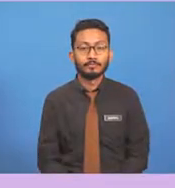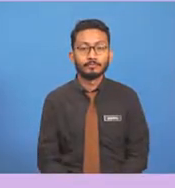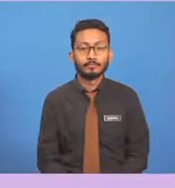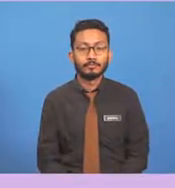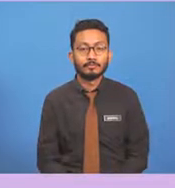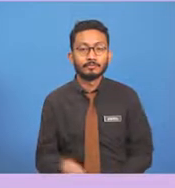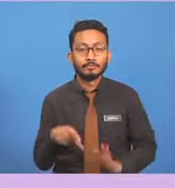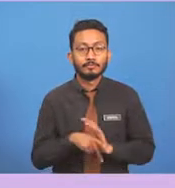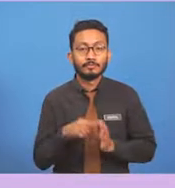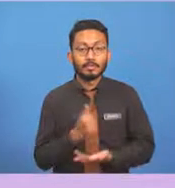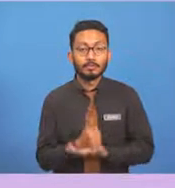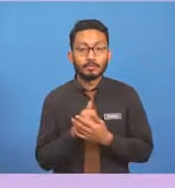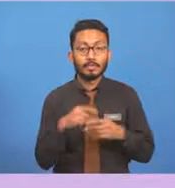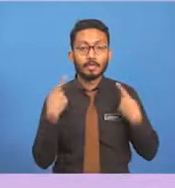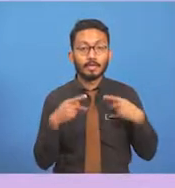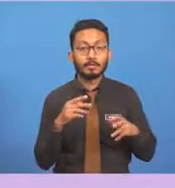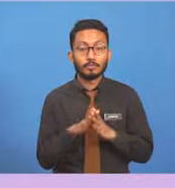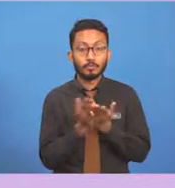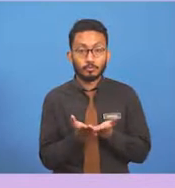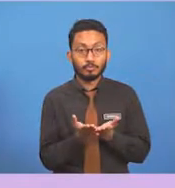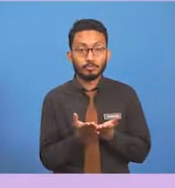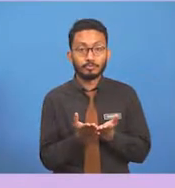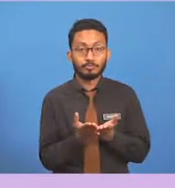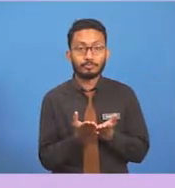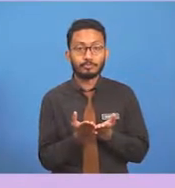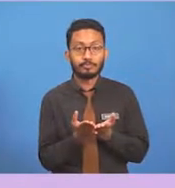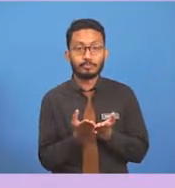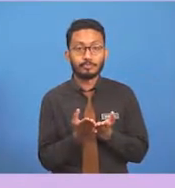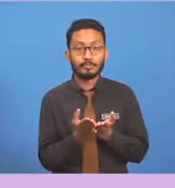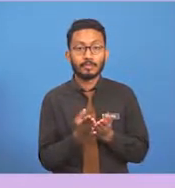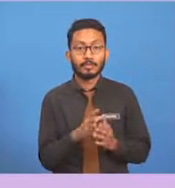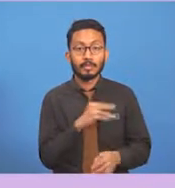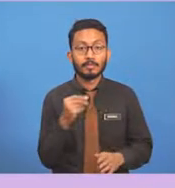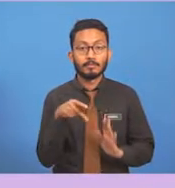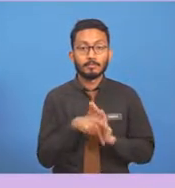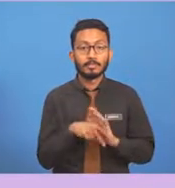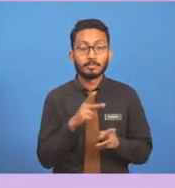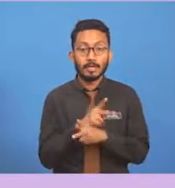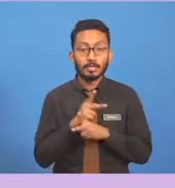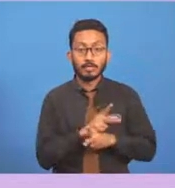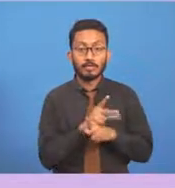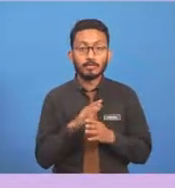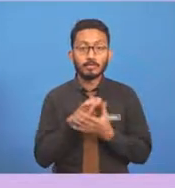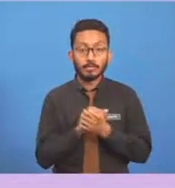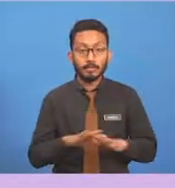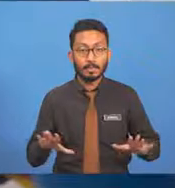pembantu kedai buku, dan pengawal keselamatan.